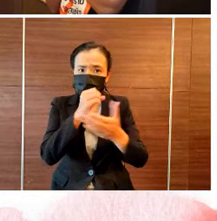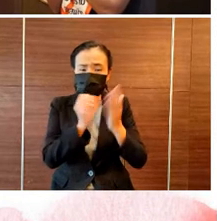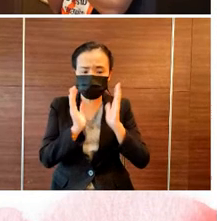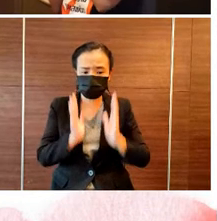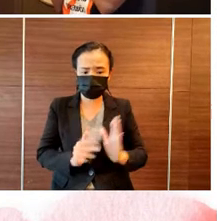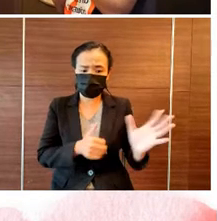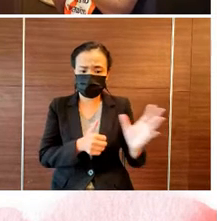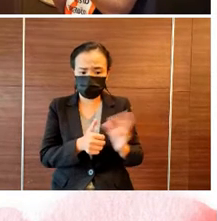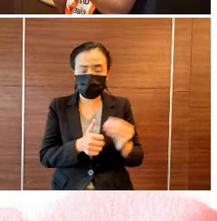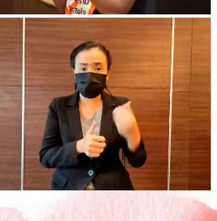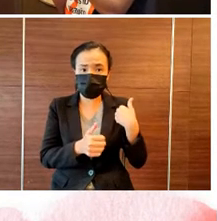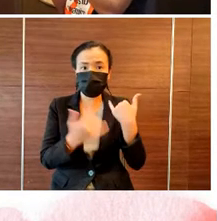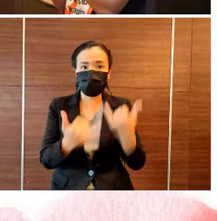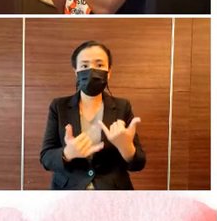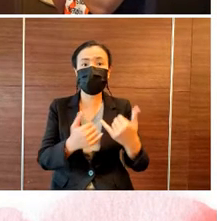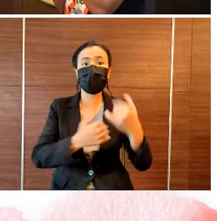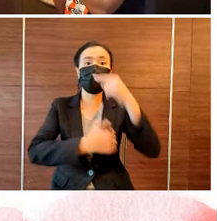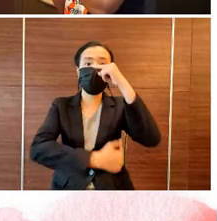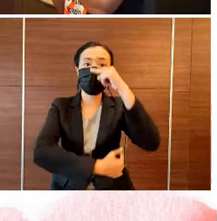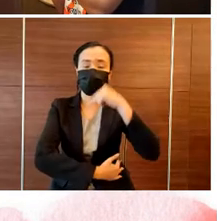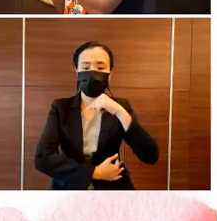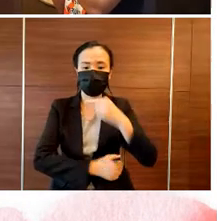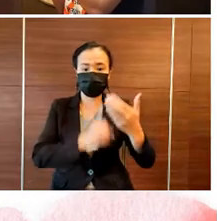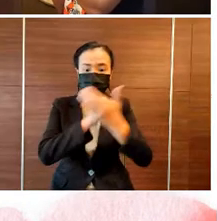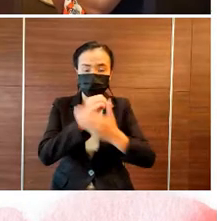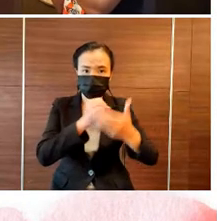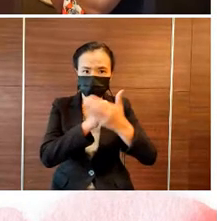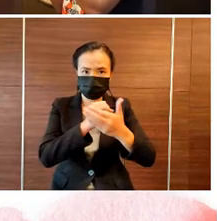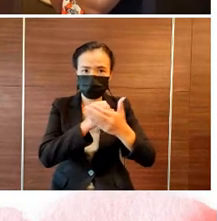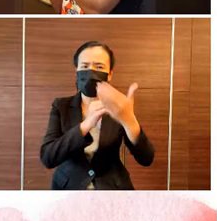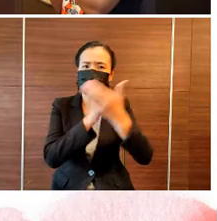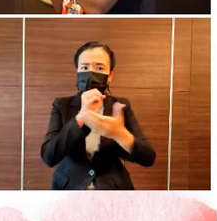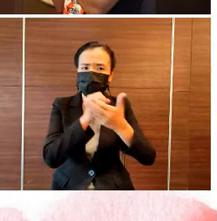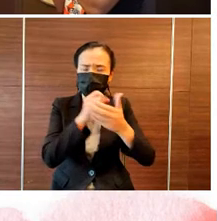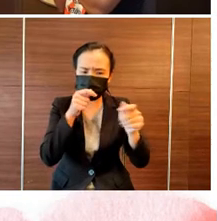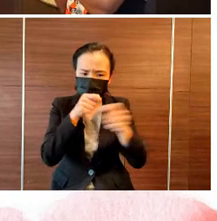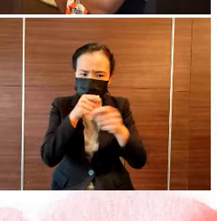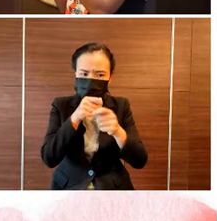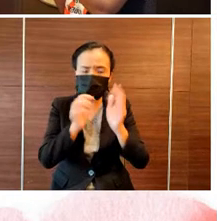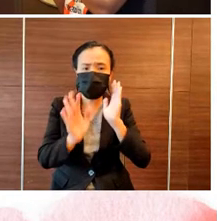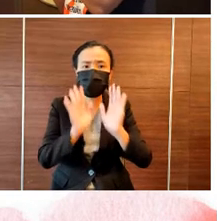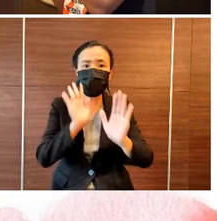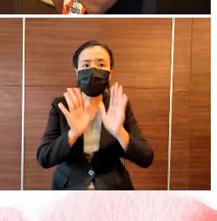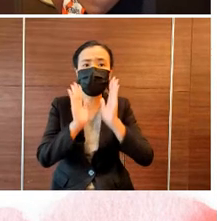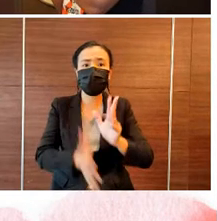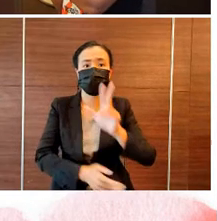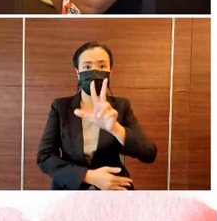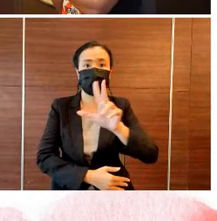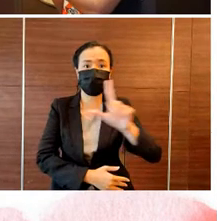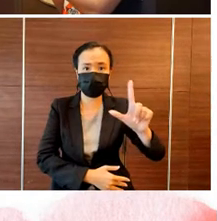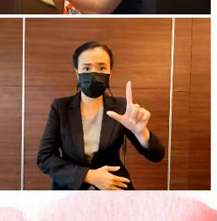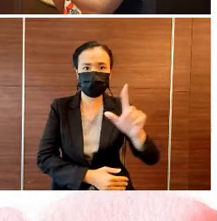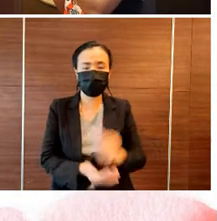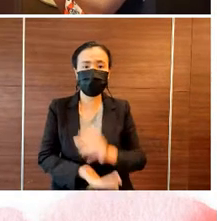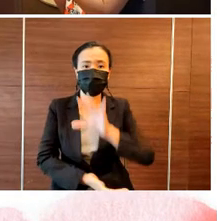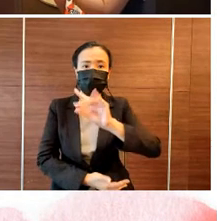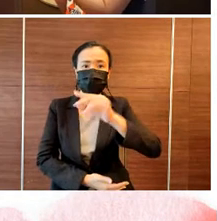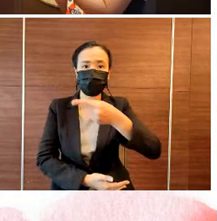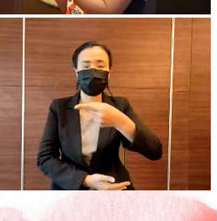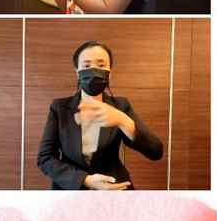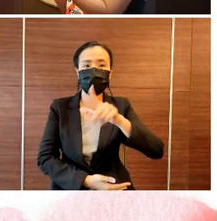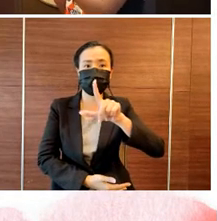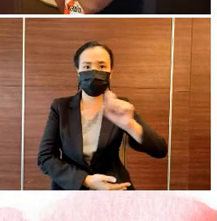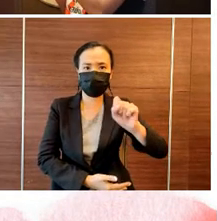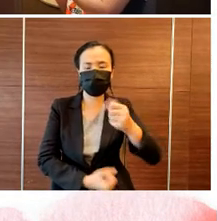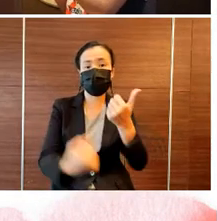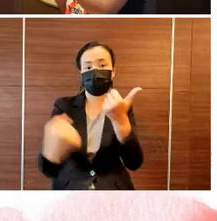ลายแบบนะคะตอนนี้บ้านเรามีคนใช้ยาเสพติดอยู่หน้าประมาณน่าจะอยู่ประมาณ3ล้านคนเนาะเขาบอกว่า 80,000 ถึง 100,000 คนคือคนที่ใช้ด้ว